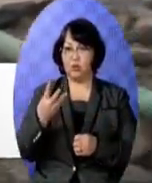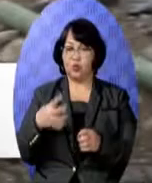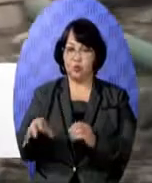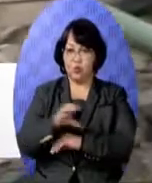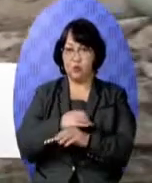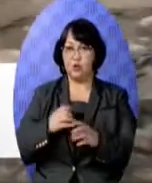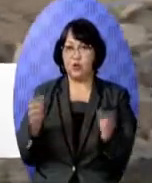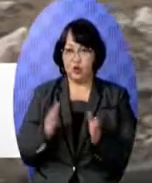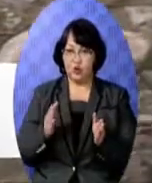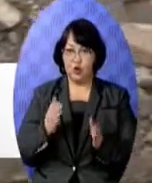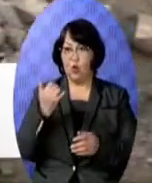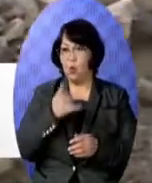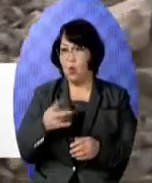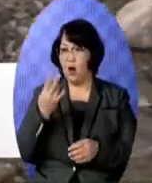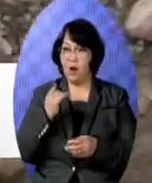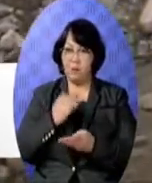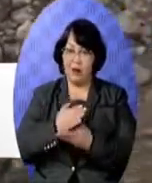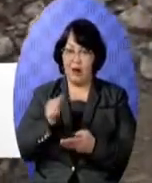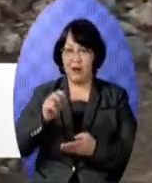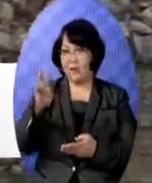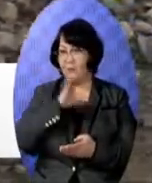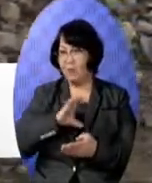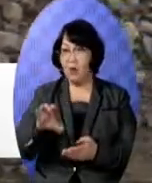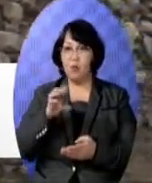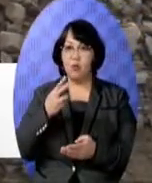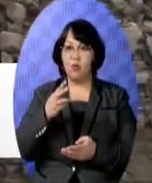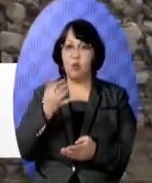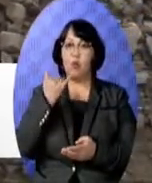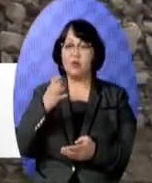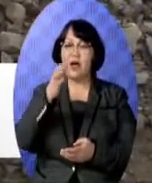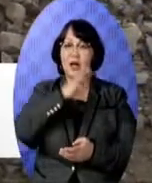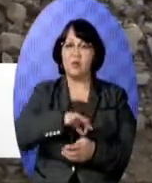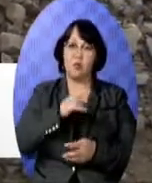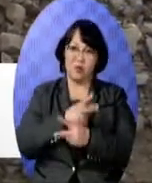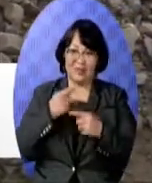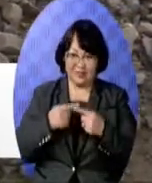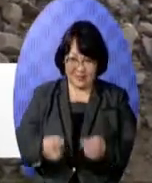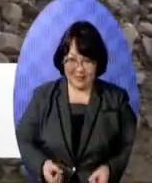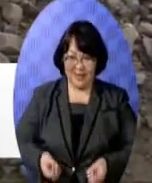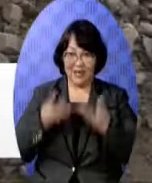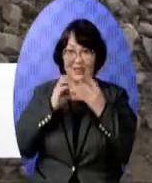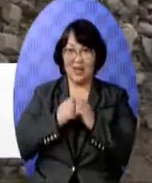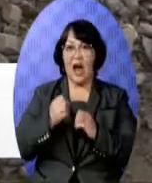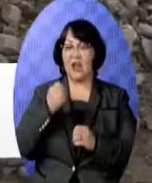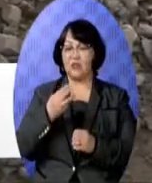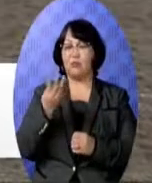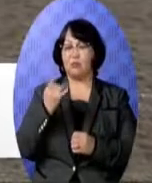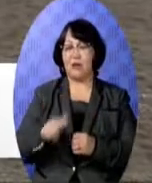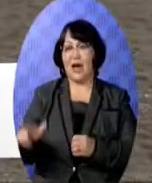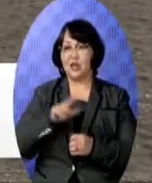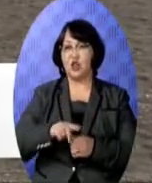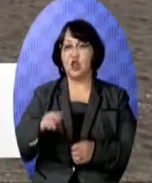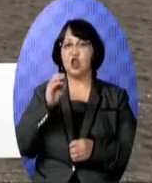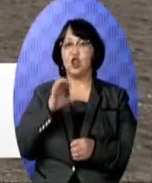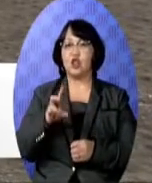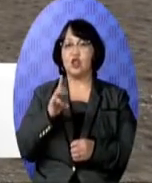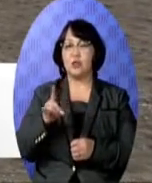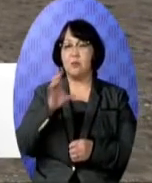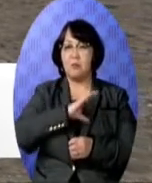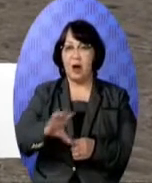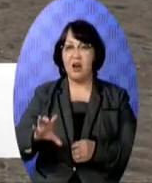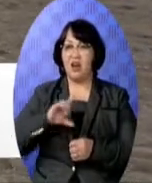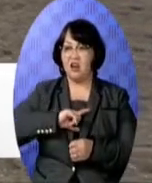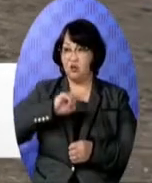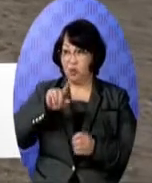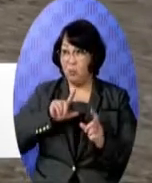бичил уурхай бий. Тухайн аж ахуй нэгжүүд мөнгөн ус хэрэглэн хууль зөрчил, ашигт малтмал газрын тосны газраас тусгай зөвшөөрлийг нь цуслах юм.